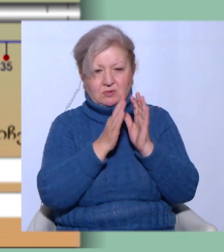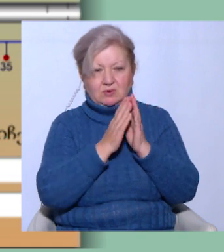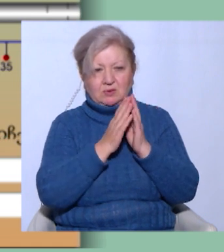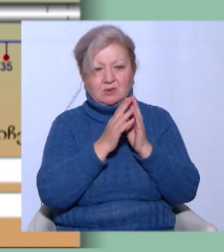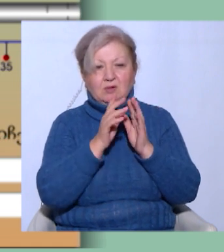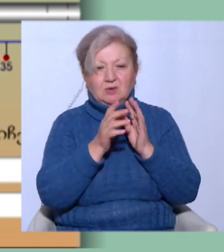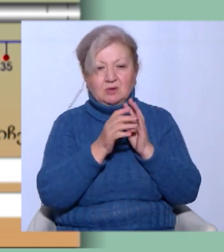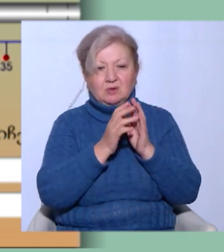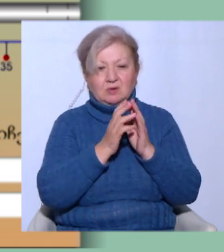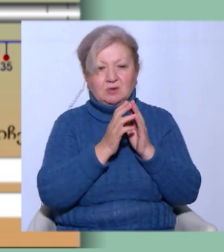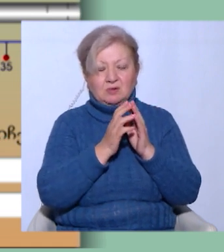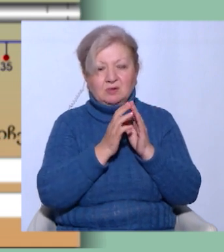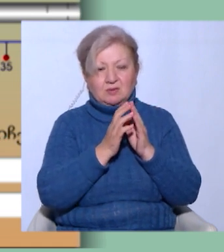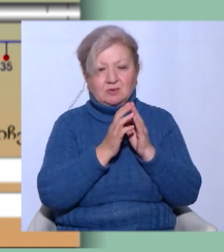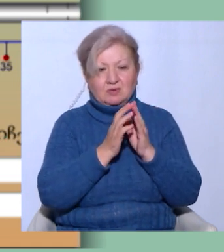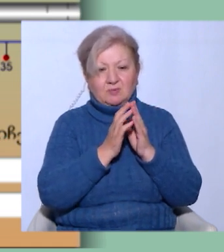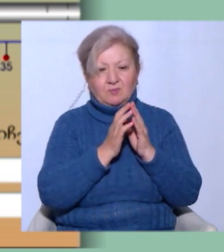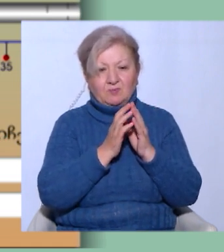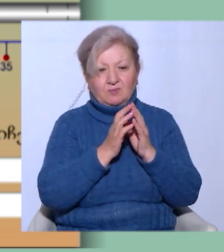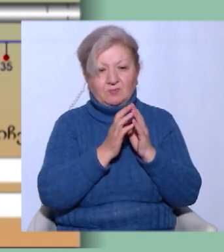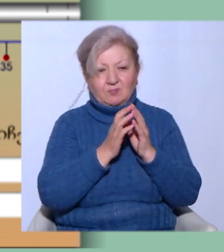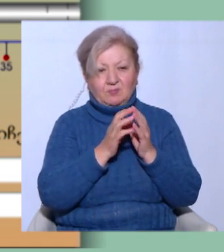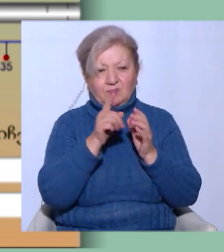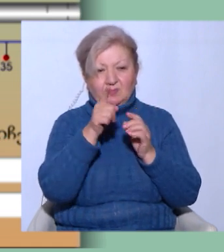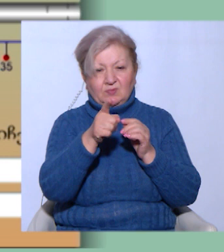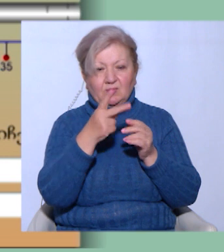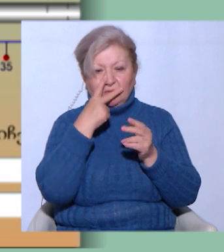წერტილში და აქვე